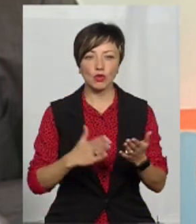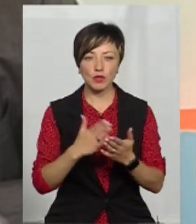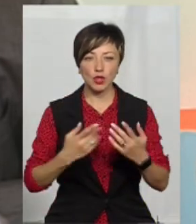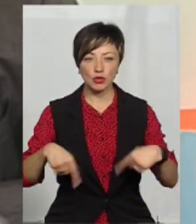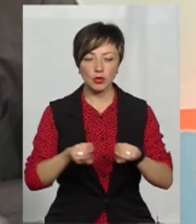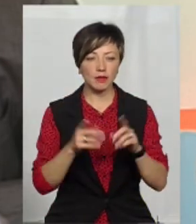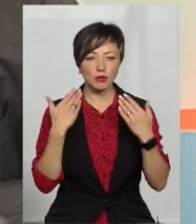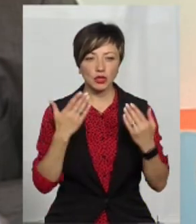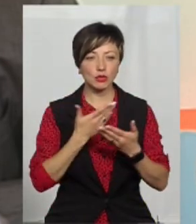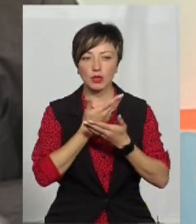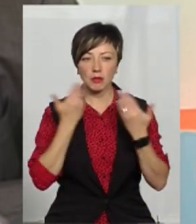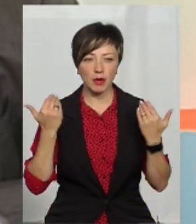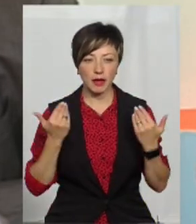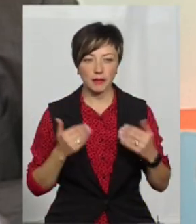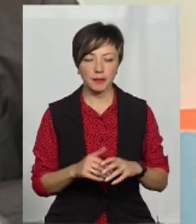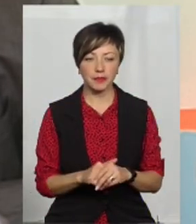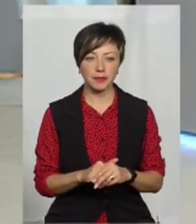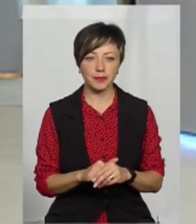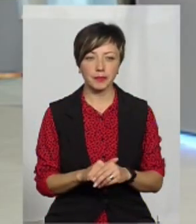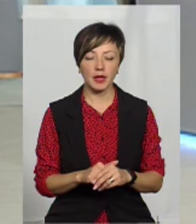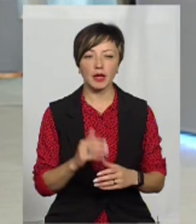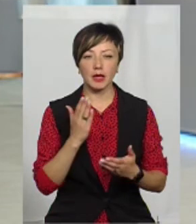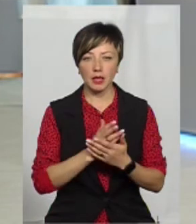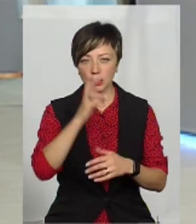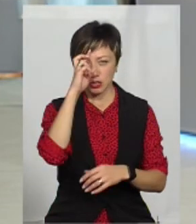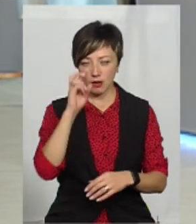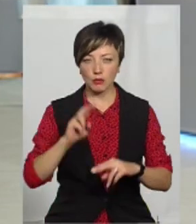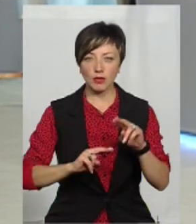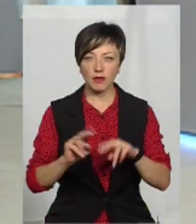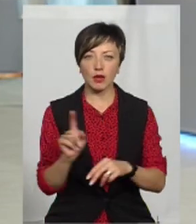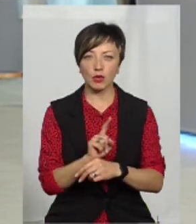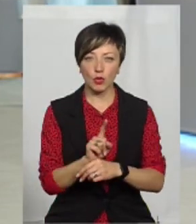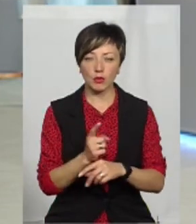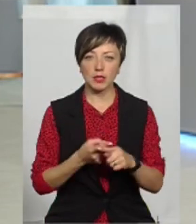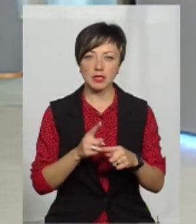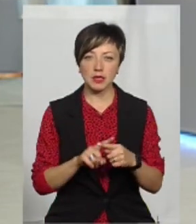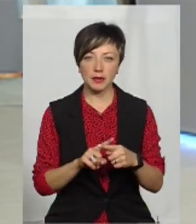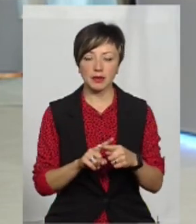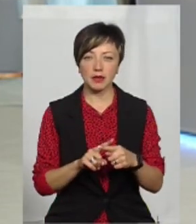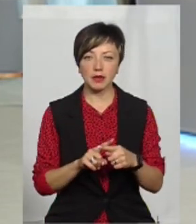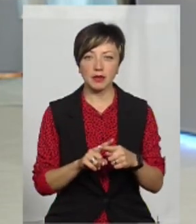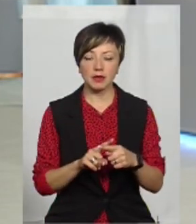зони відпочинку немає. Ну, є державні будівельні норми, які поки що діються,